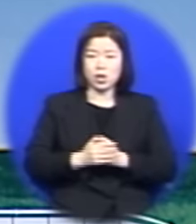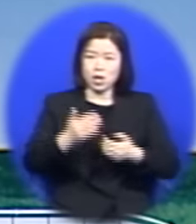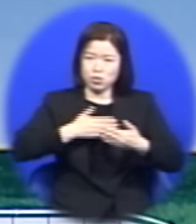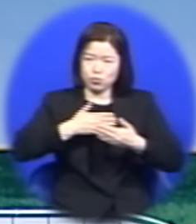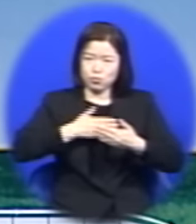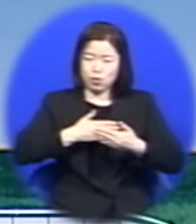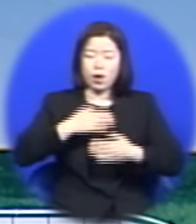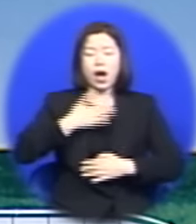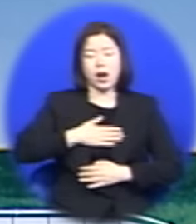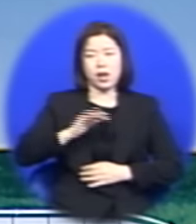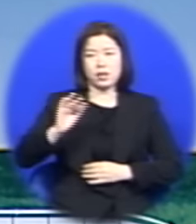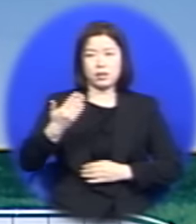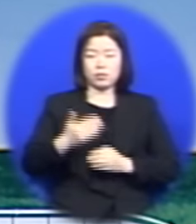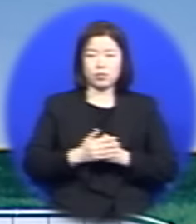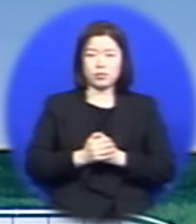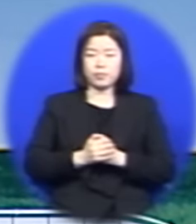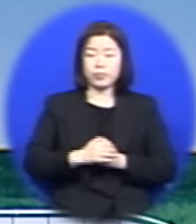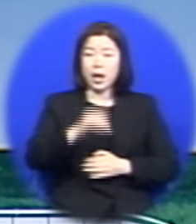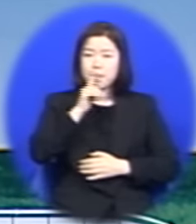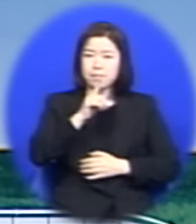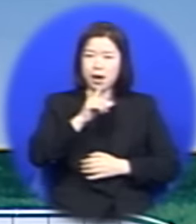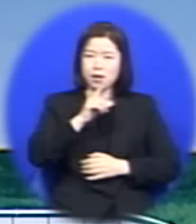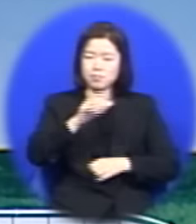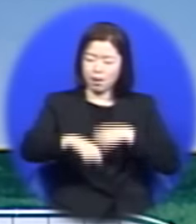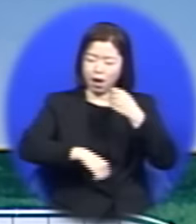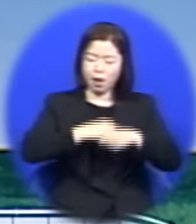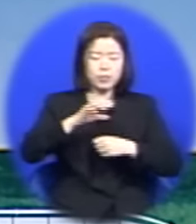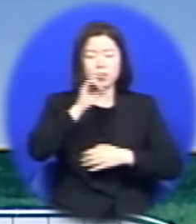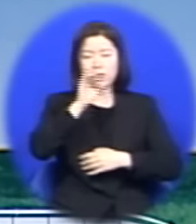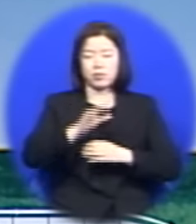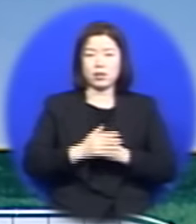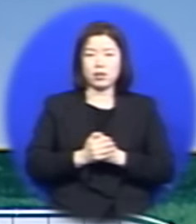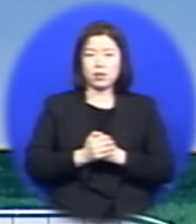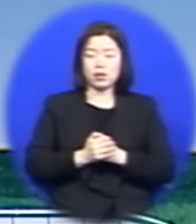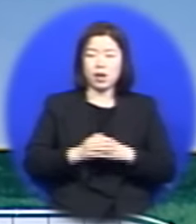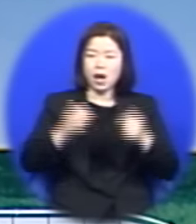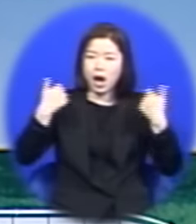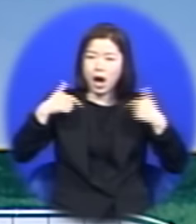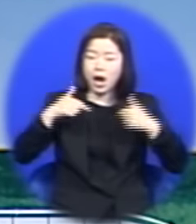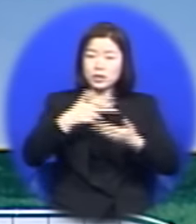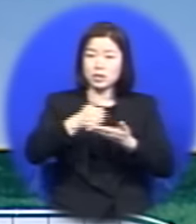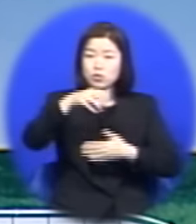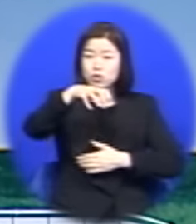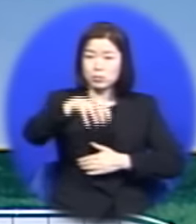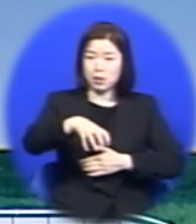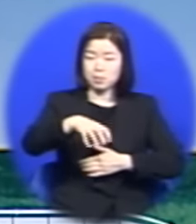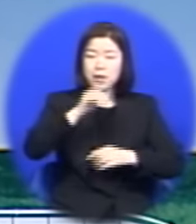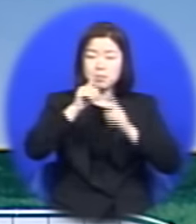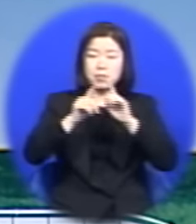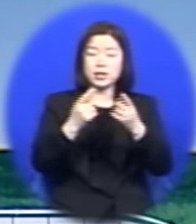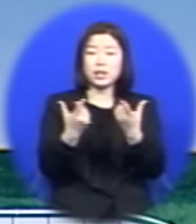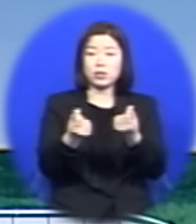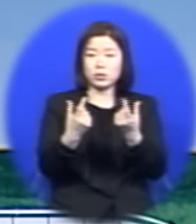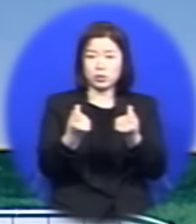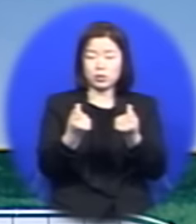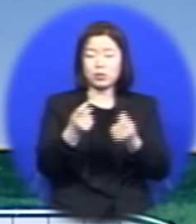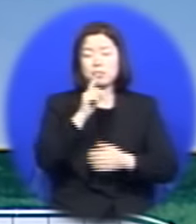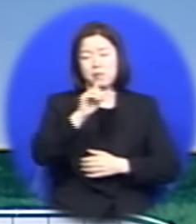두려운 걸 아셔야 돼요. 말 함부로 하면 안 됩니다. 항상 주님 앞에서 말하듯이 그렇게 말해야